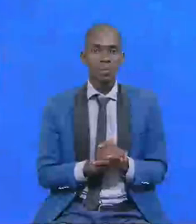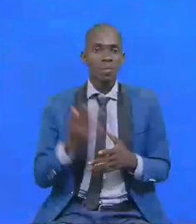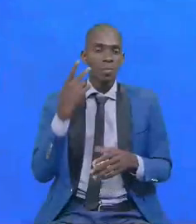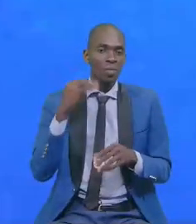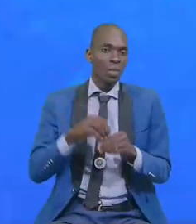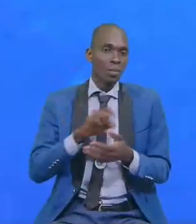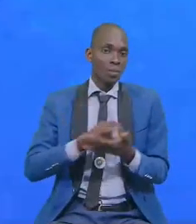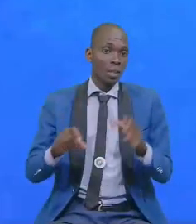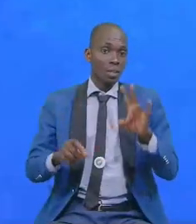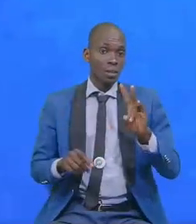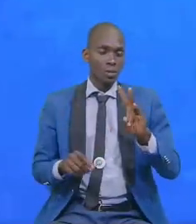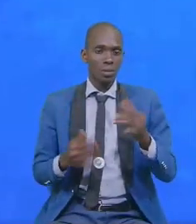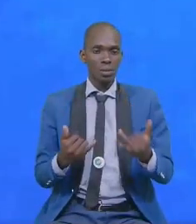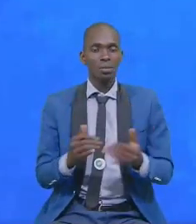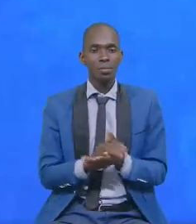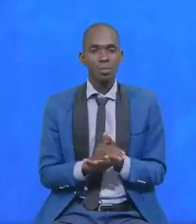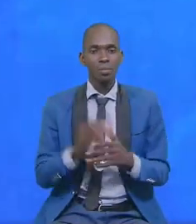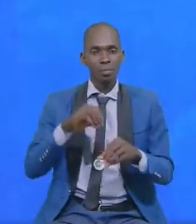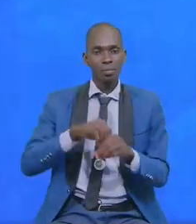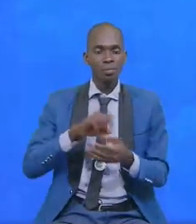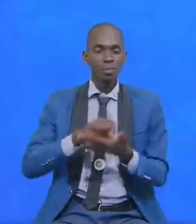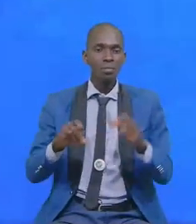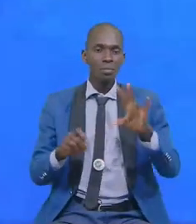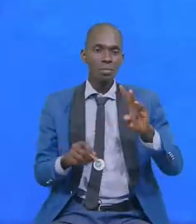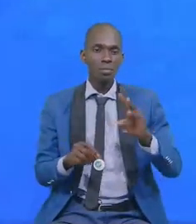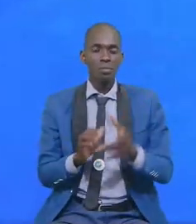Voyez le verset 17 là-bas.